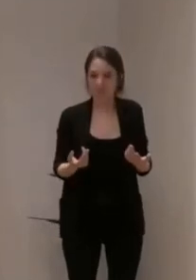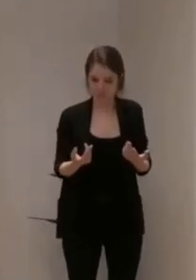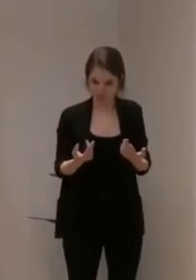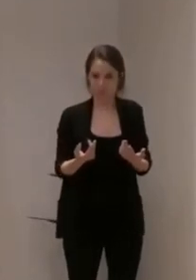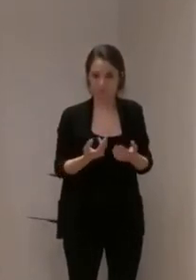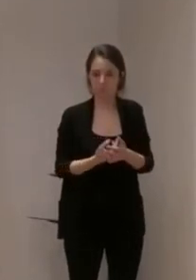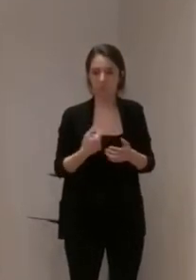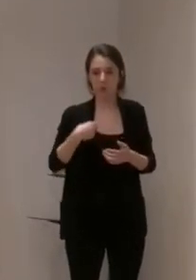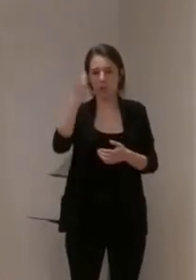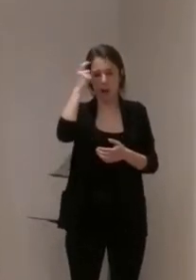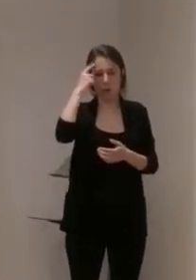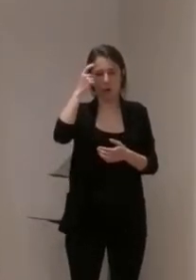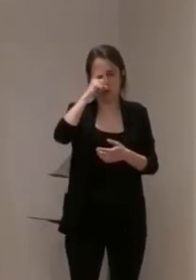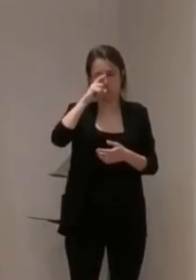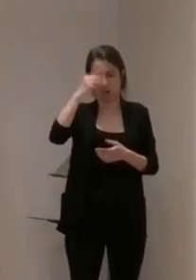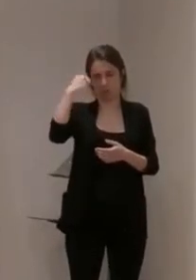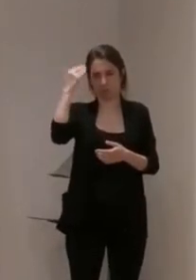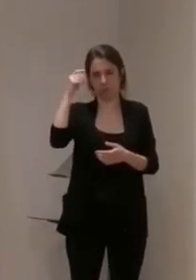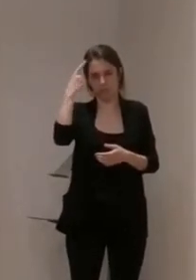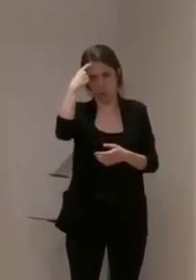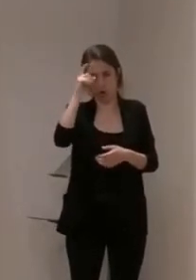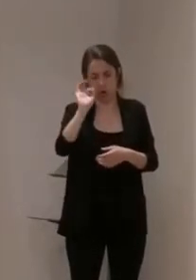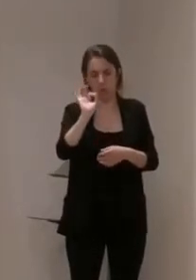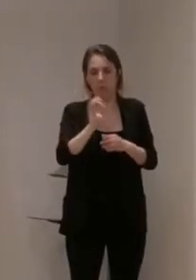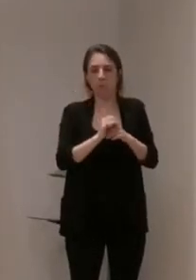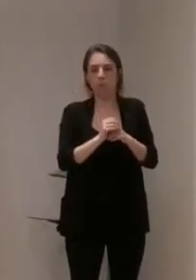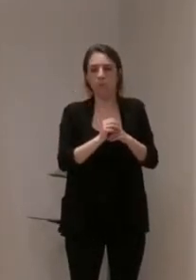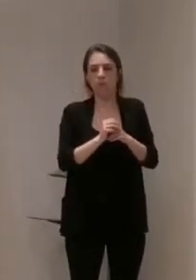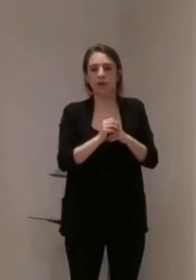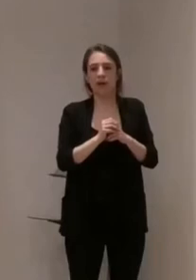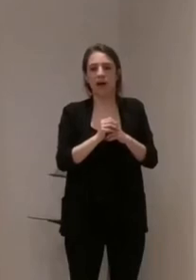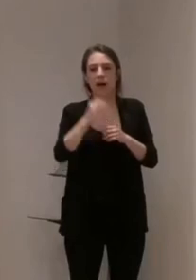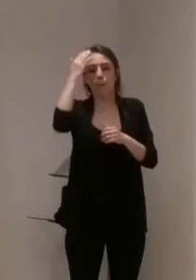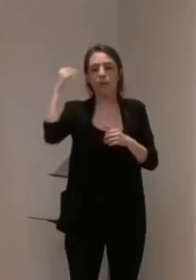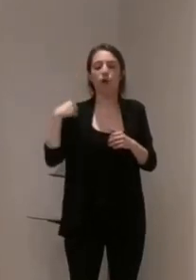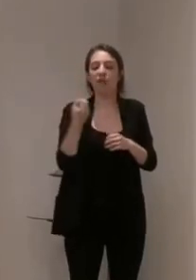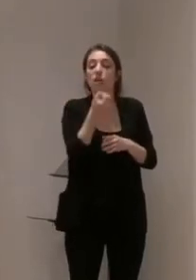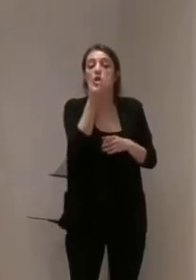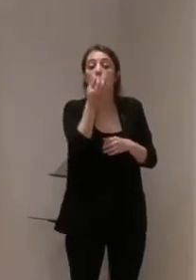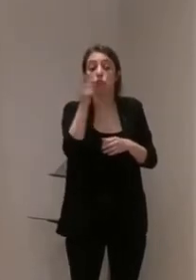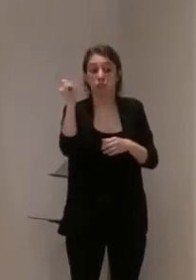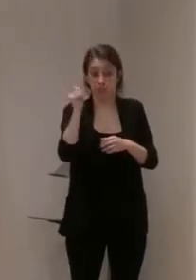que un dia, ja fa anys, va ser a Roses,